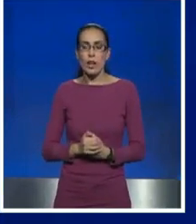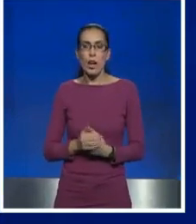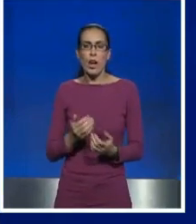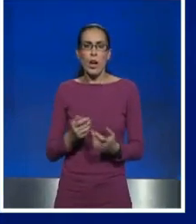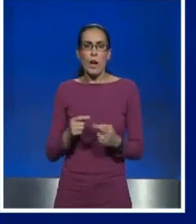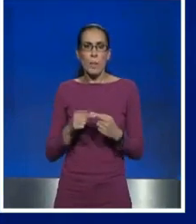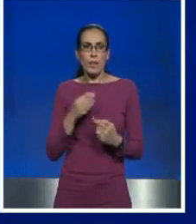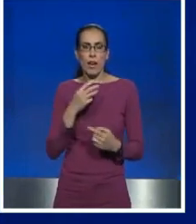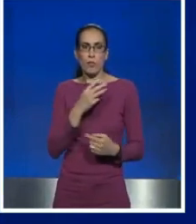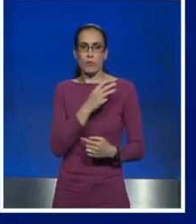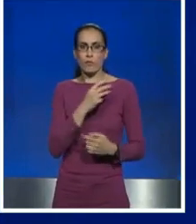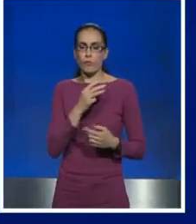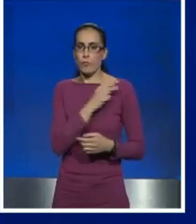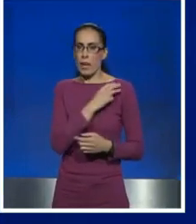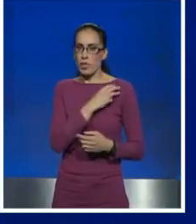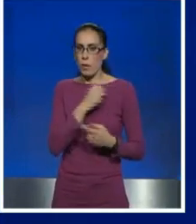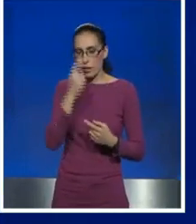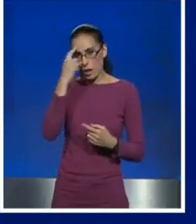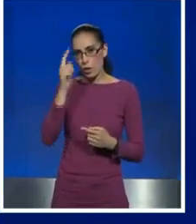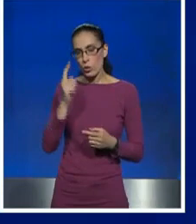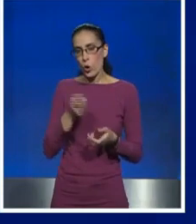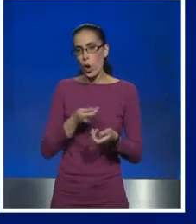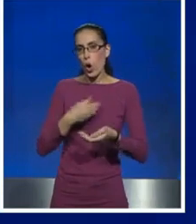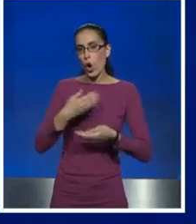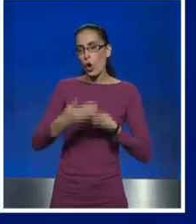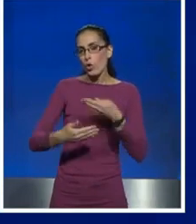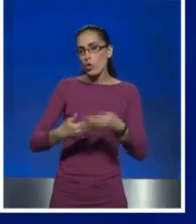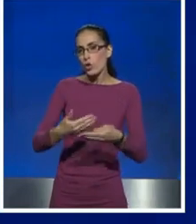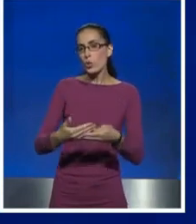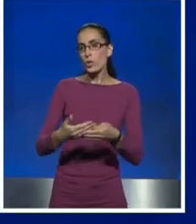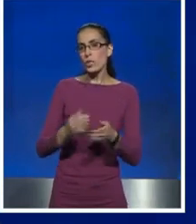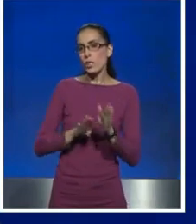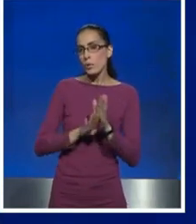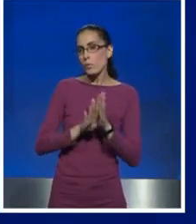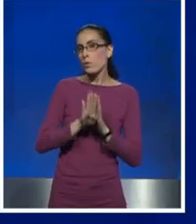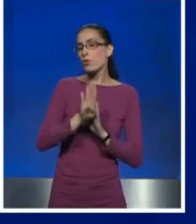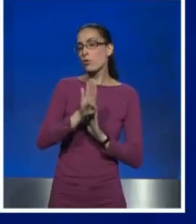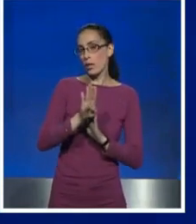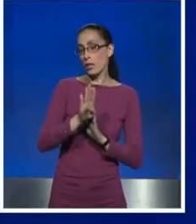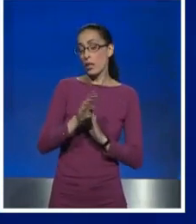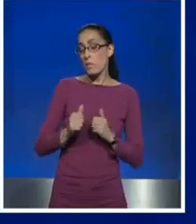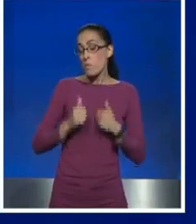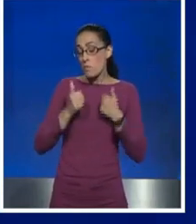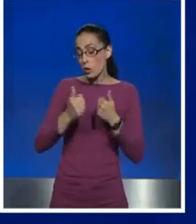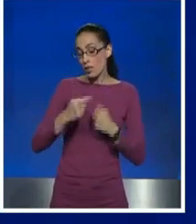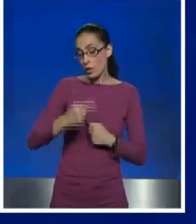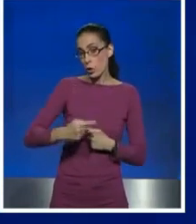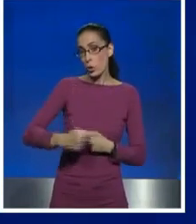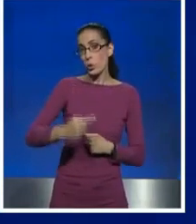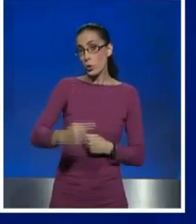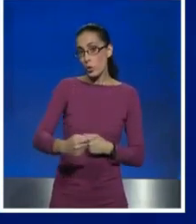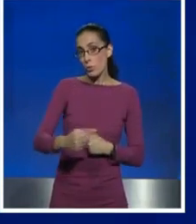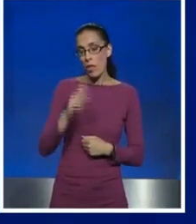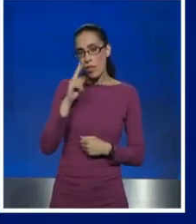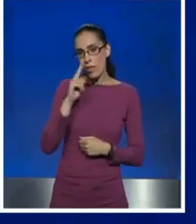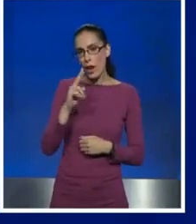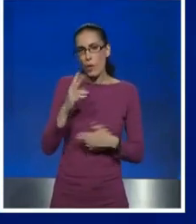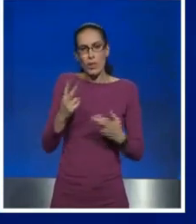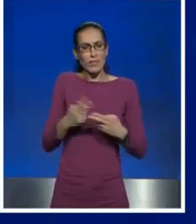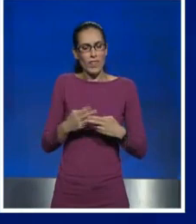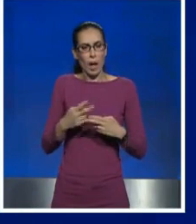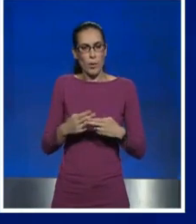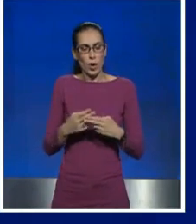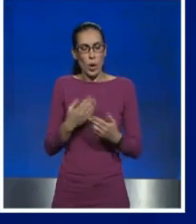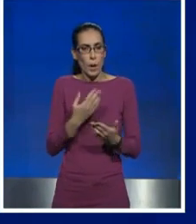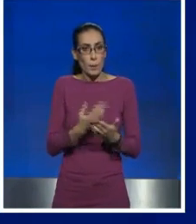fil-management jgħidulu continuous improvement, jużaw il-kelma Ġappuniża, kaizen. Għandna bżonn li kull jum naraw kif nagħmlu biex kuljum nkunu